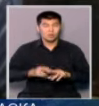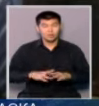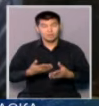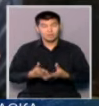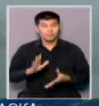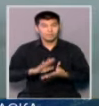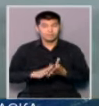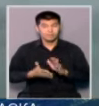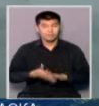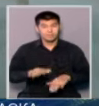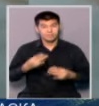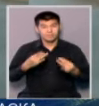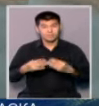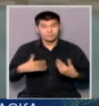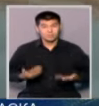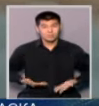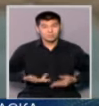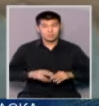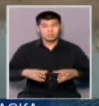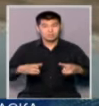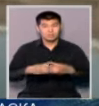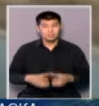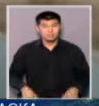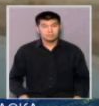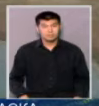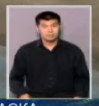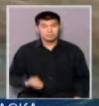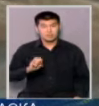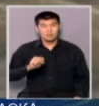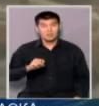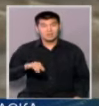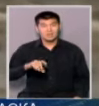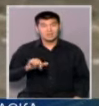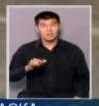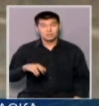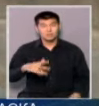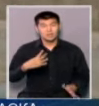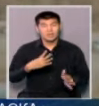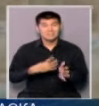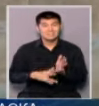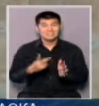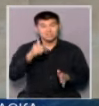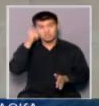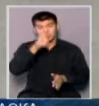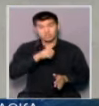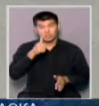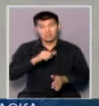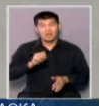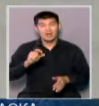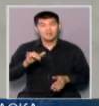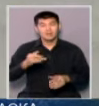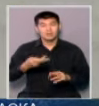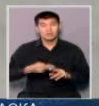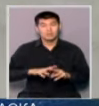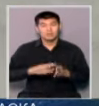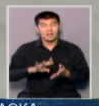уақытқа дейін келеміз. Өмір баянына көз жүгіртсек, табылды Досымов 1982 жылы Әл-Фараби